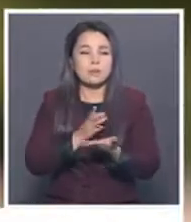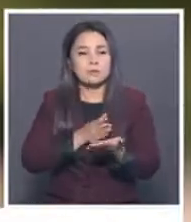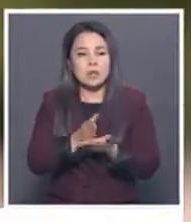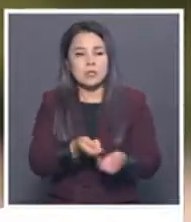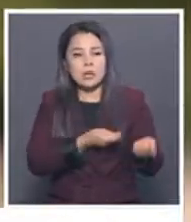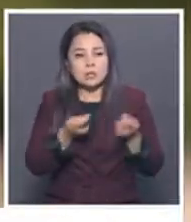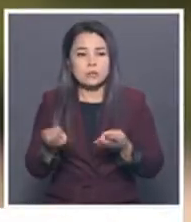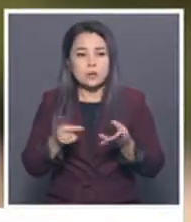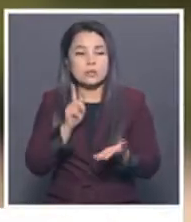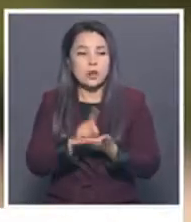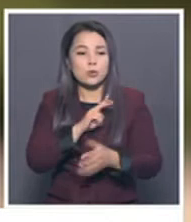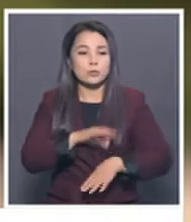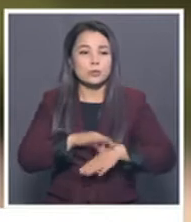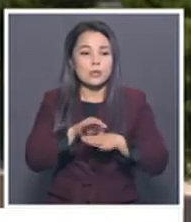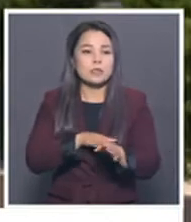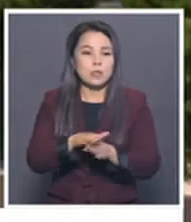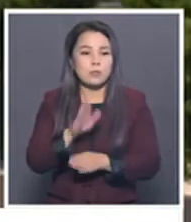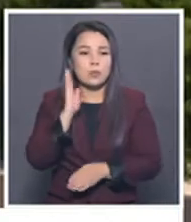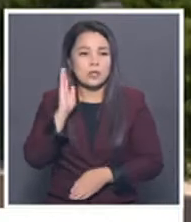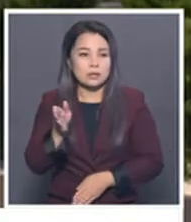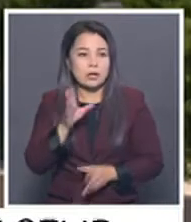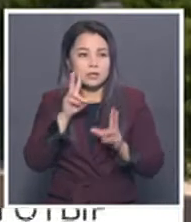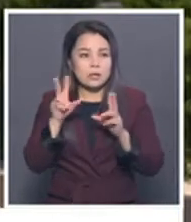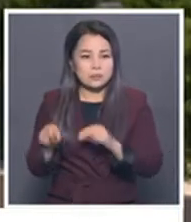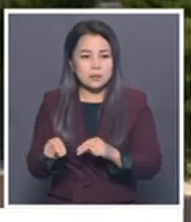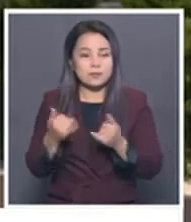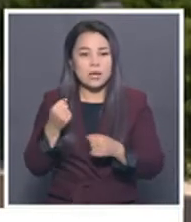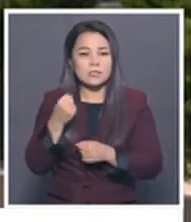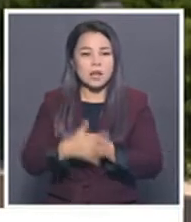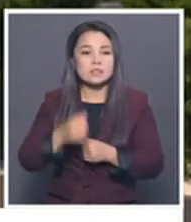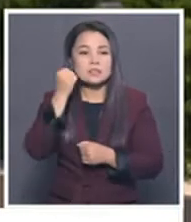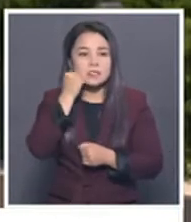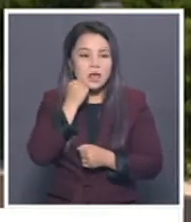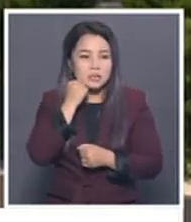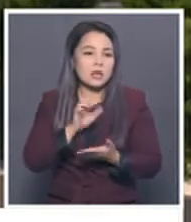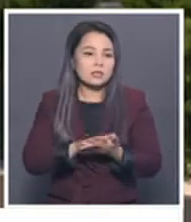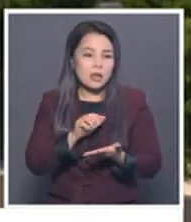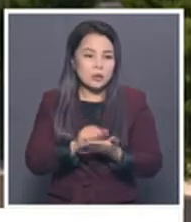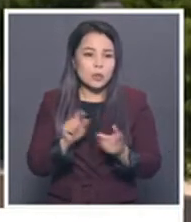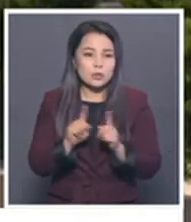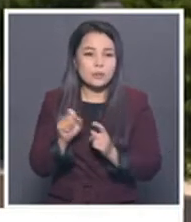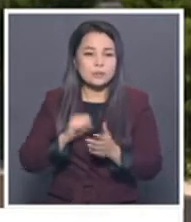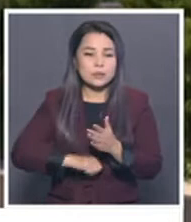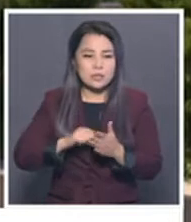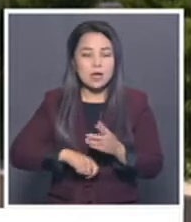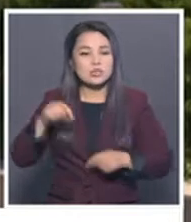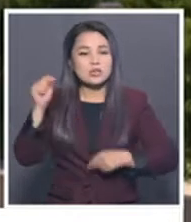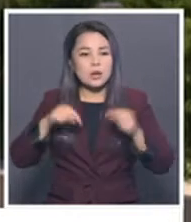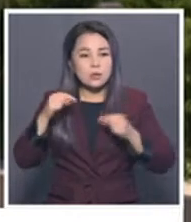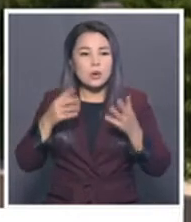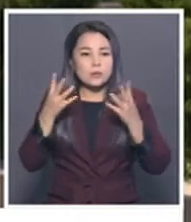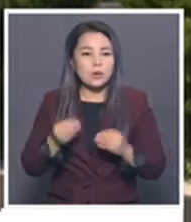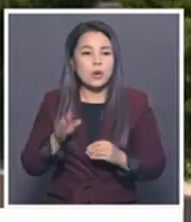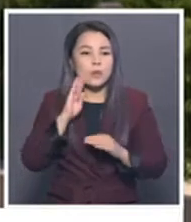Қазір тиісті жұмыстар атқарылуда дейді. Су сүзгі станцияларының ескеріп және тозығы жетуіне байланысты жаңбырлы күндері